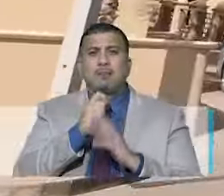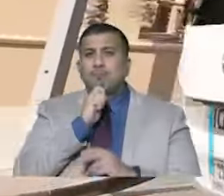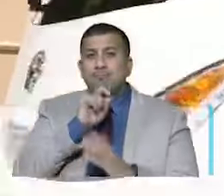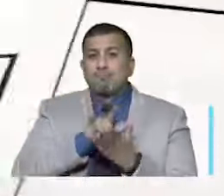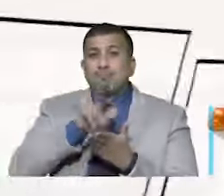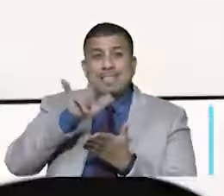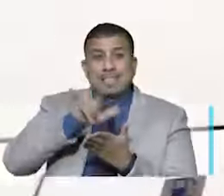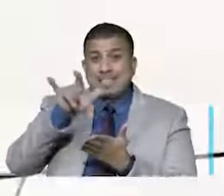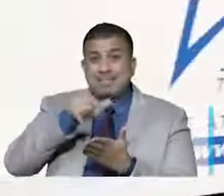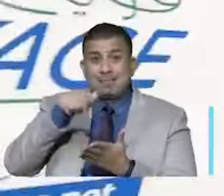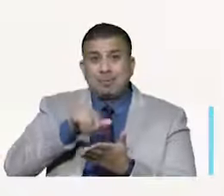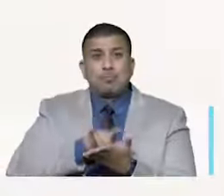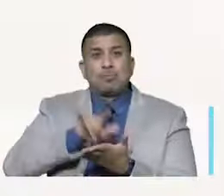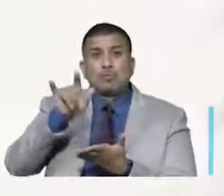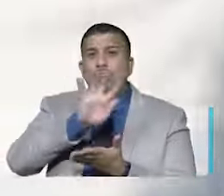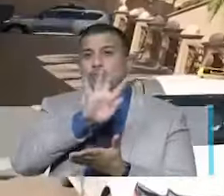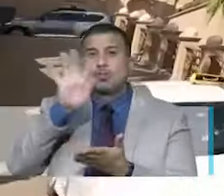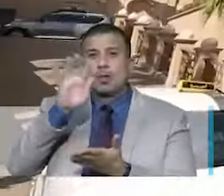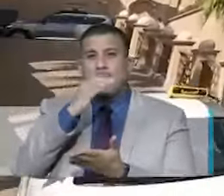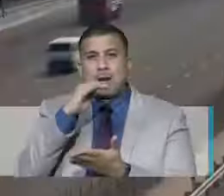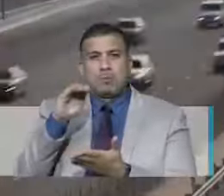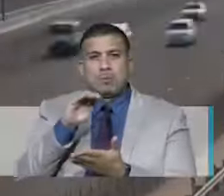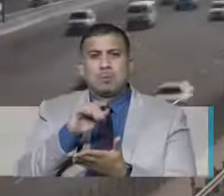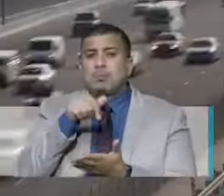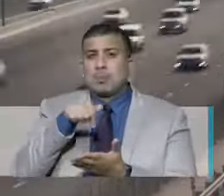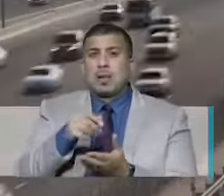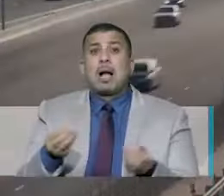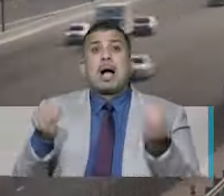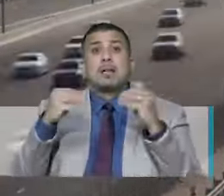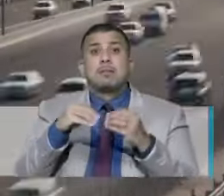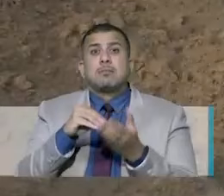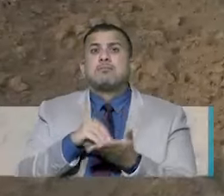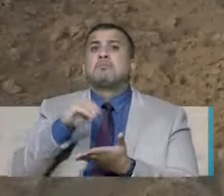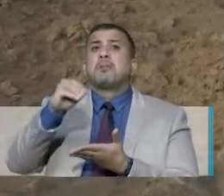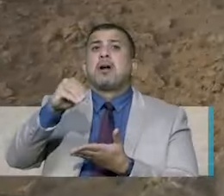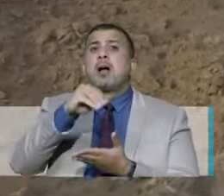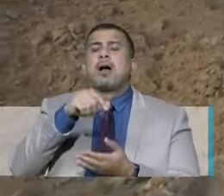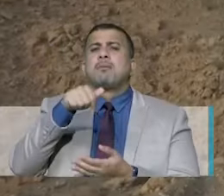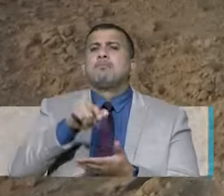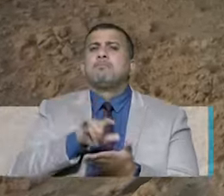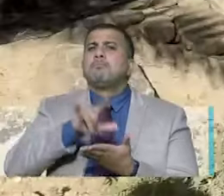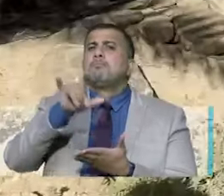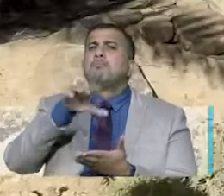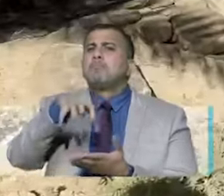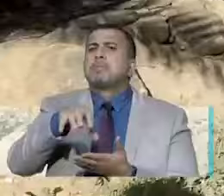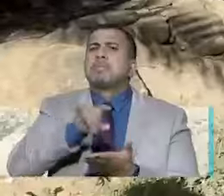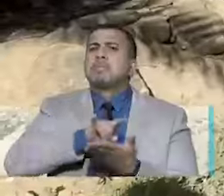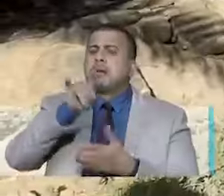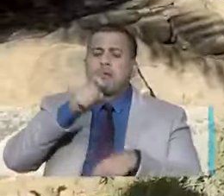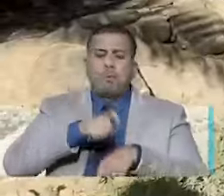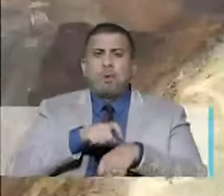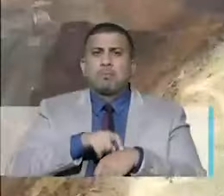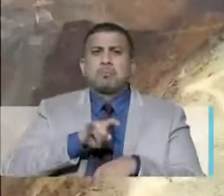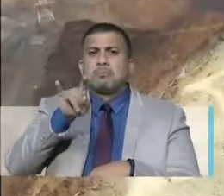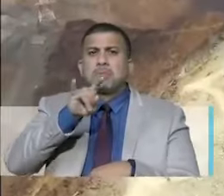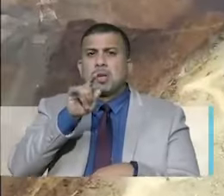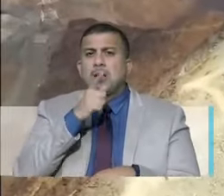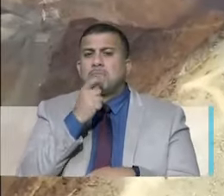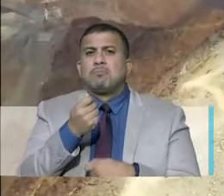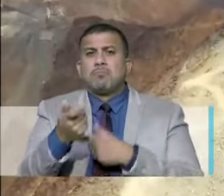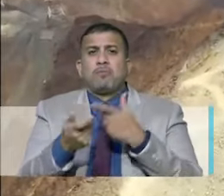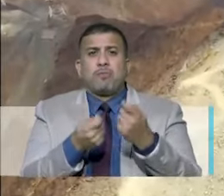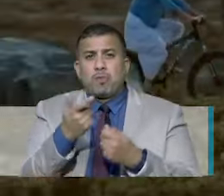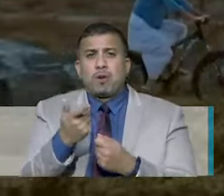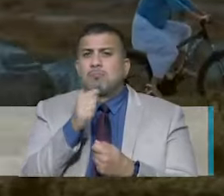التقرير بان المسافرين الذين يغادرون الشرق الاوسط اصبحوا اكثر انتقائيه حول مكان ووقت سفرهم